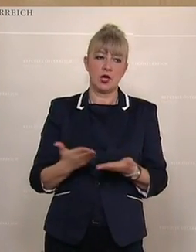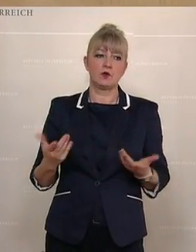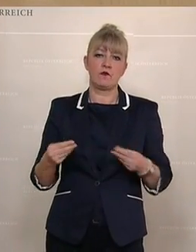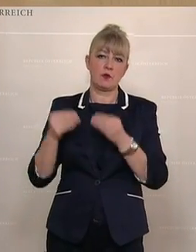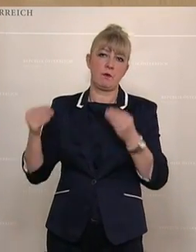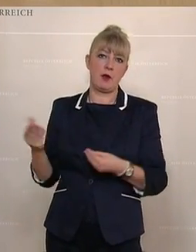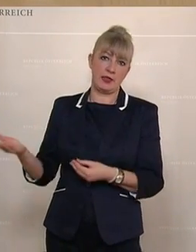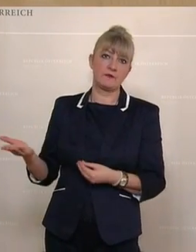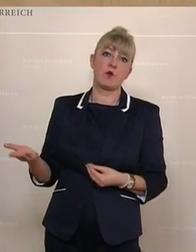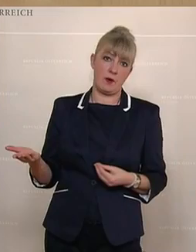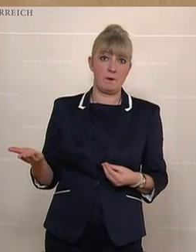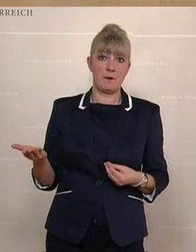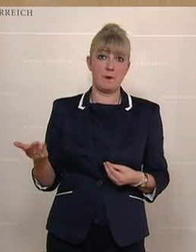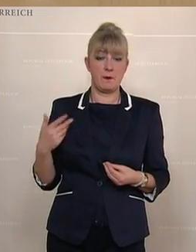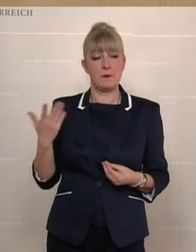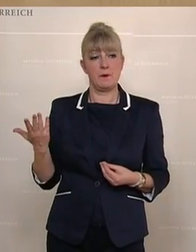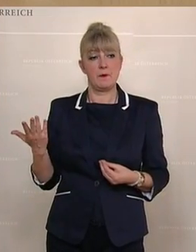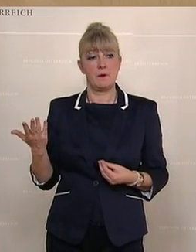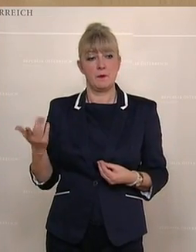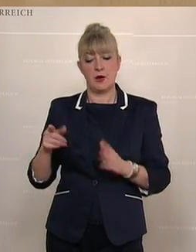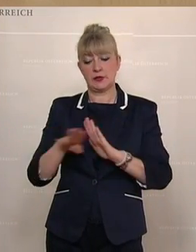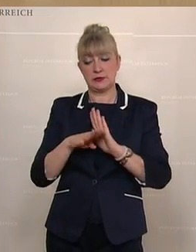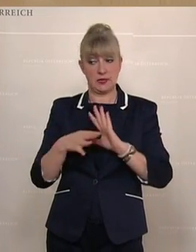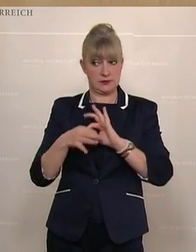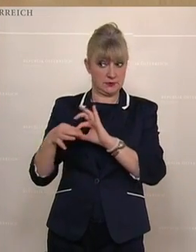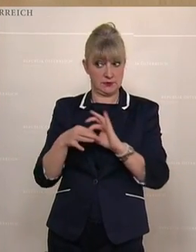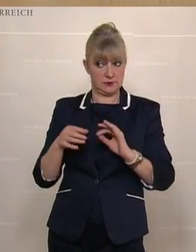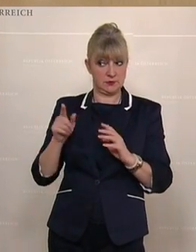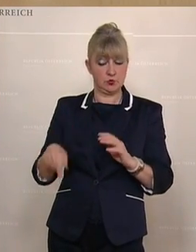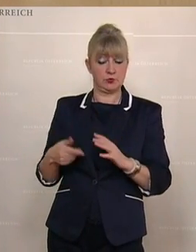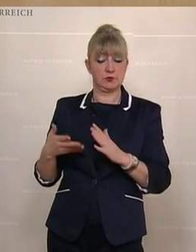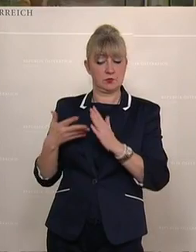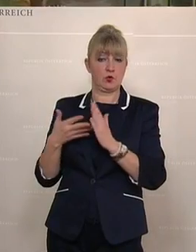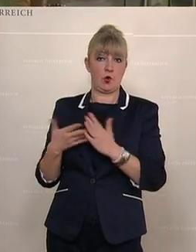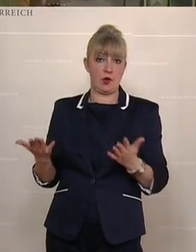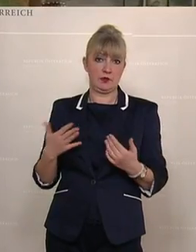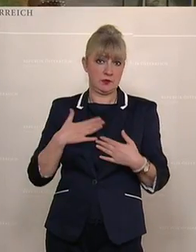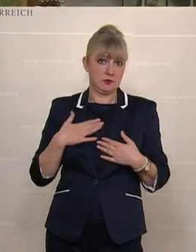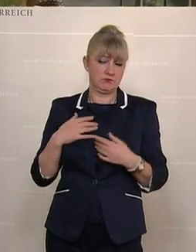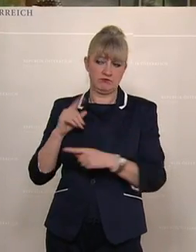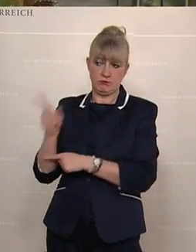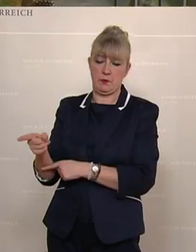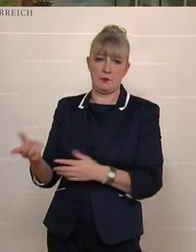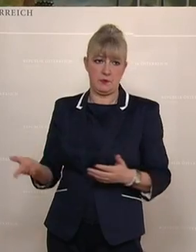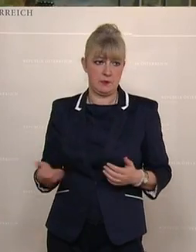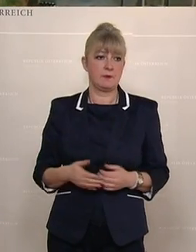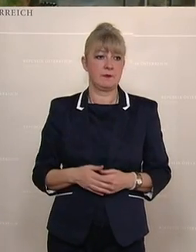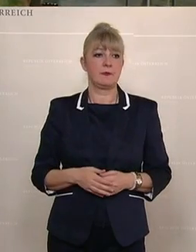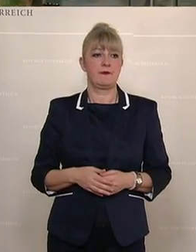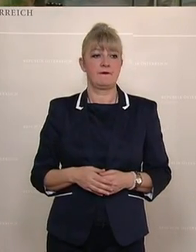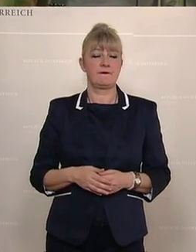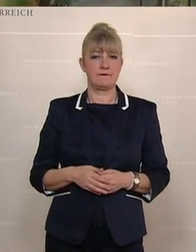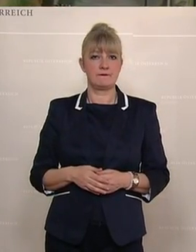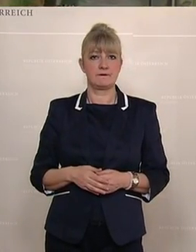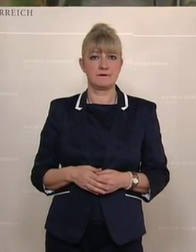der Plattform auf den Gesetzen sozusagen fußen muss. Das ist unsere Vorgabe. Ich möchte nur auch mit